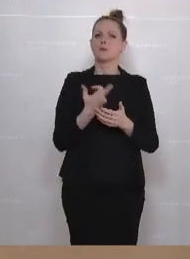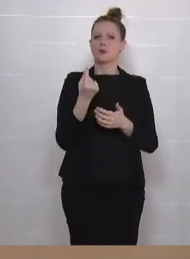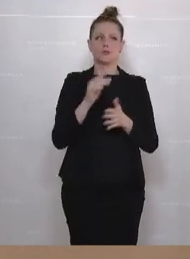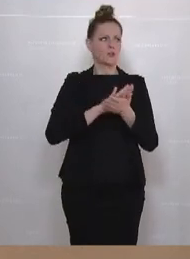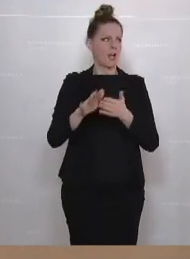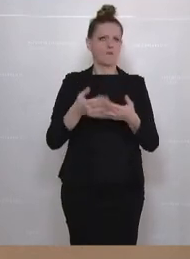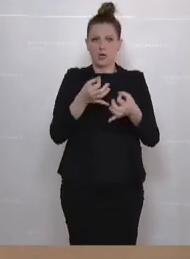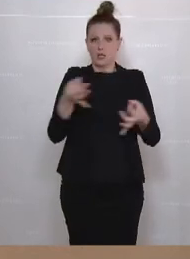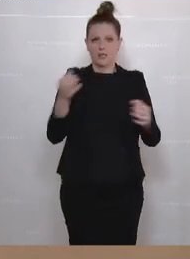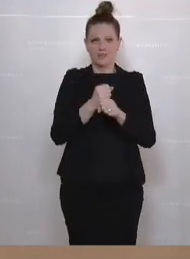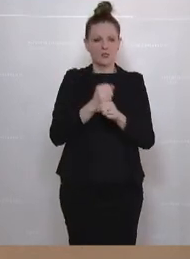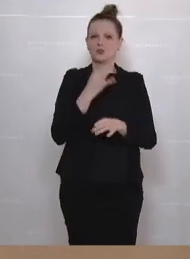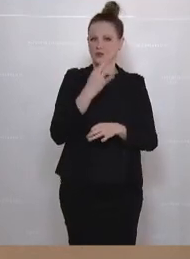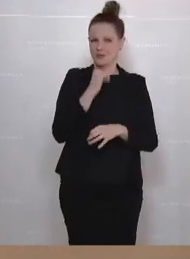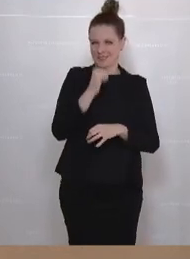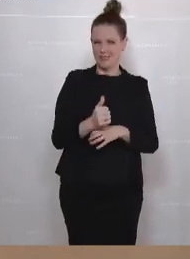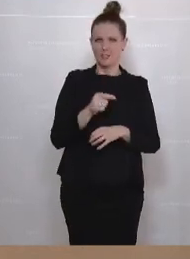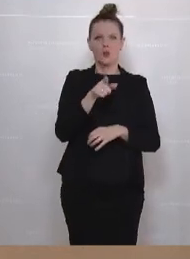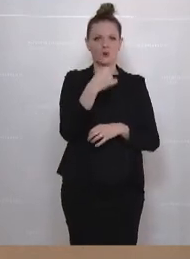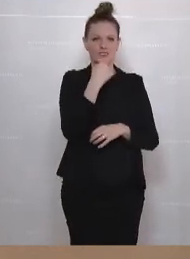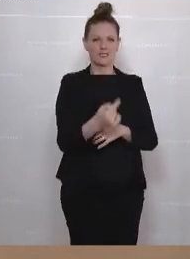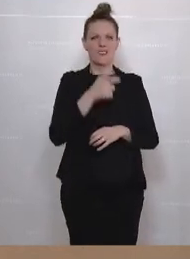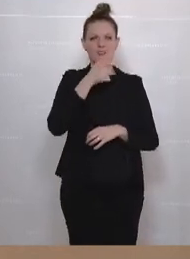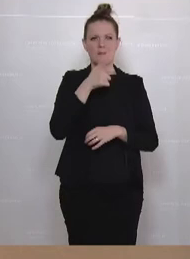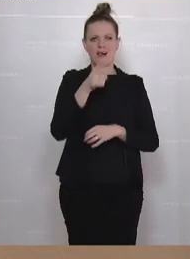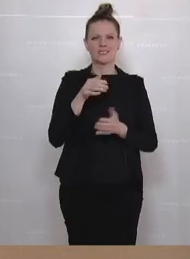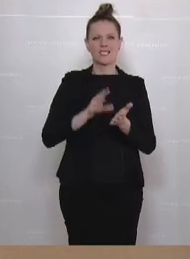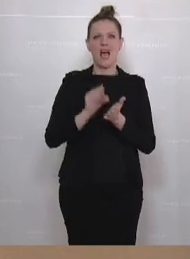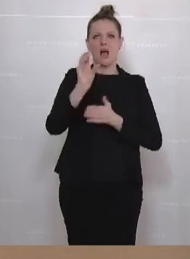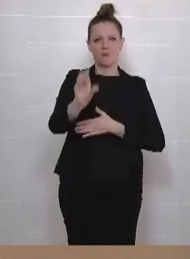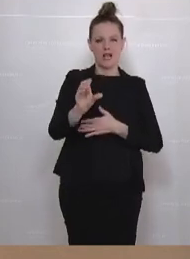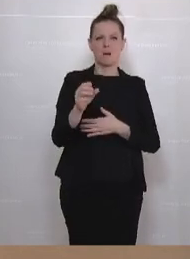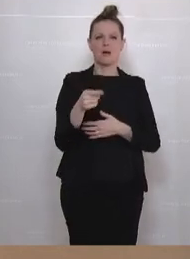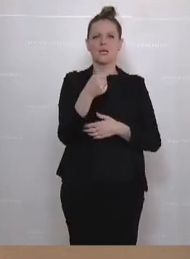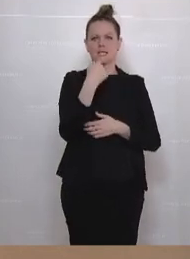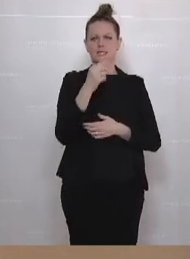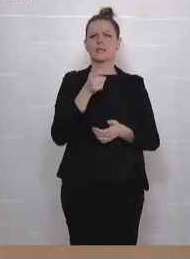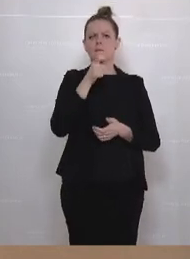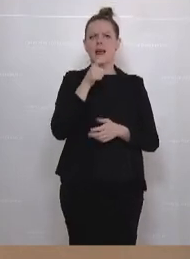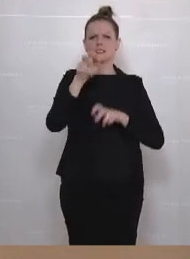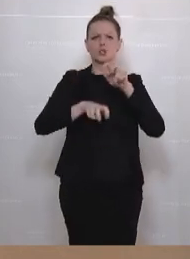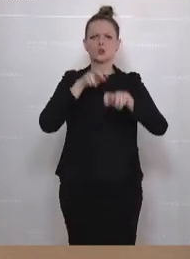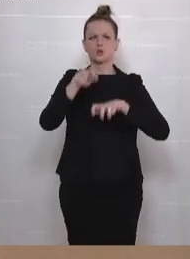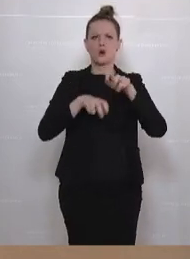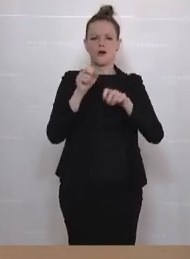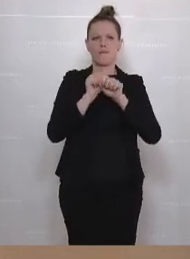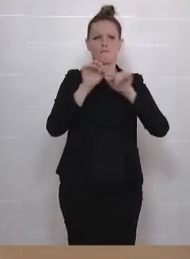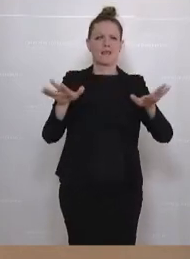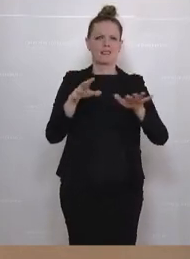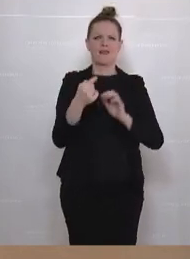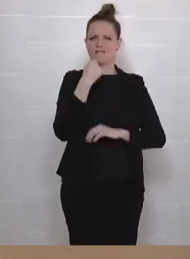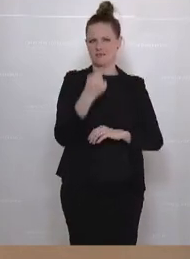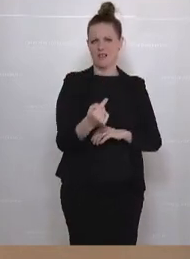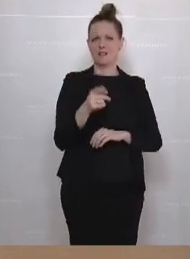Loch ist. Und was Sie genannt haben, die Plastikabgabe, auch wenn sie sozusagen als Plastiksteuer in den Medien bezeichnet wird,